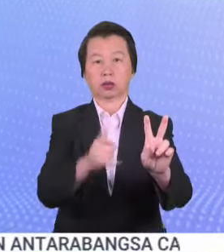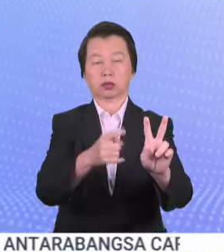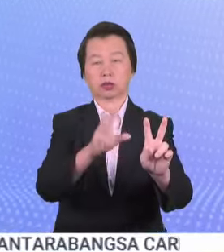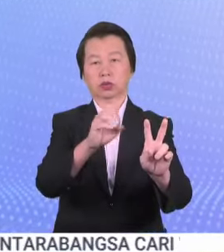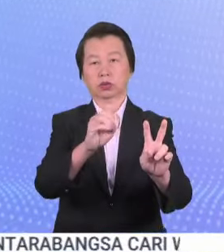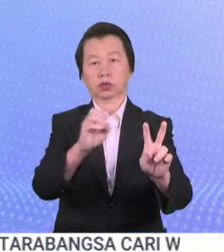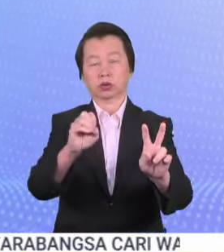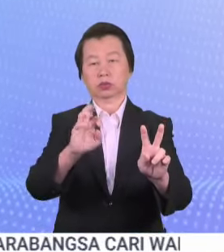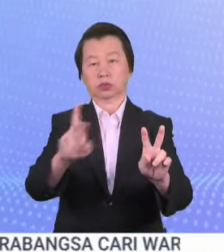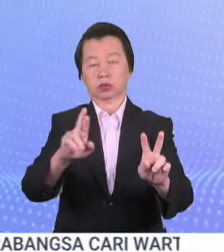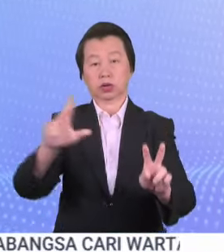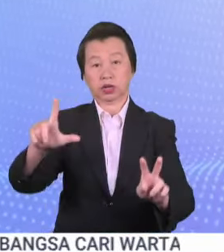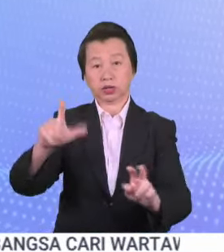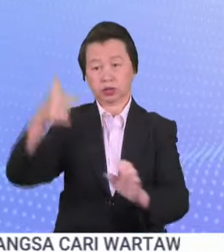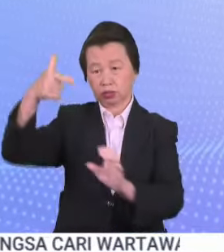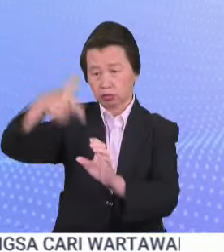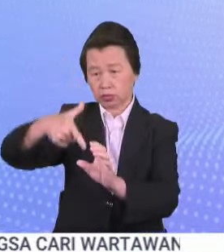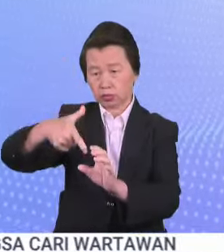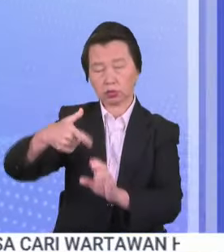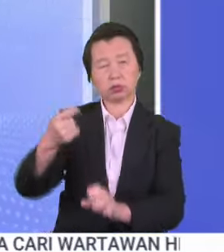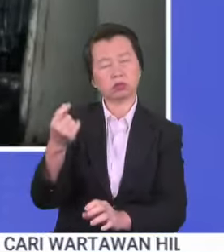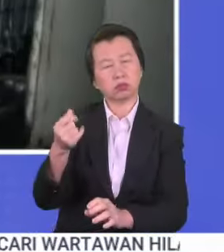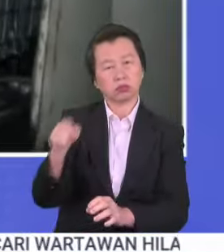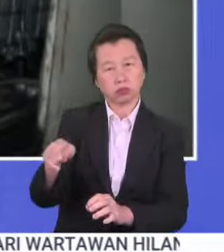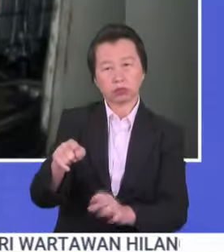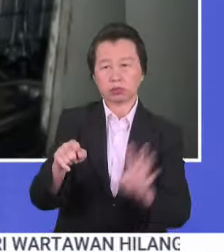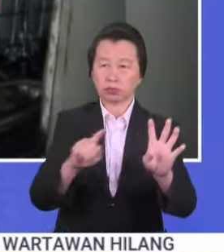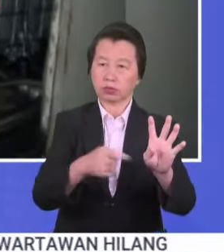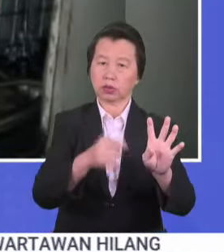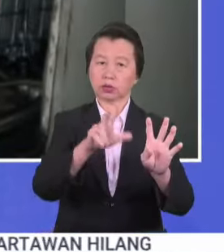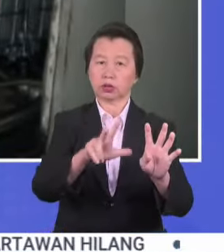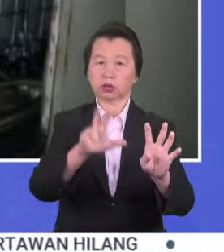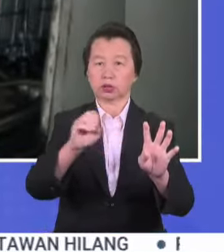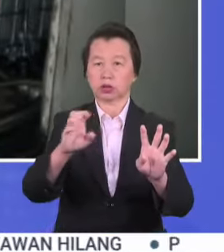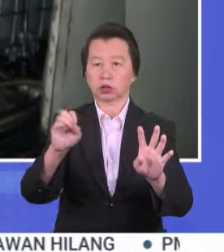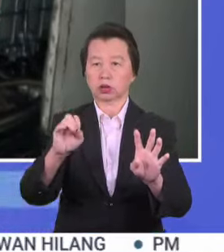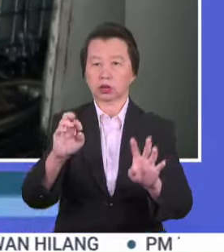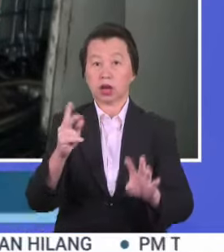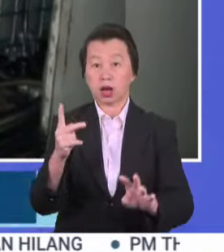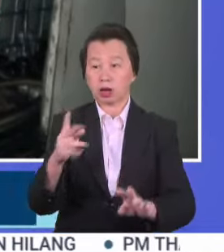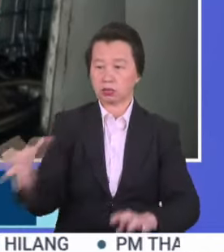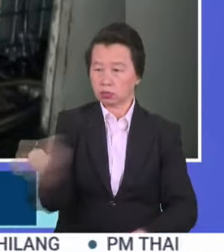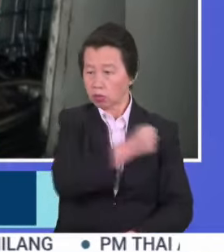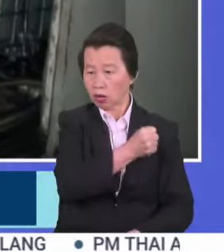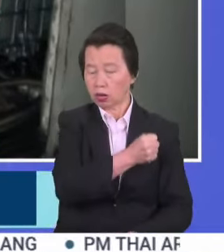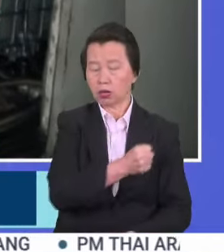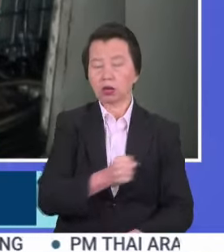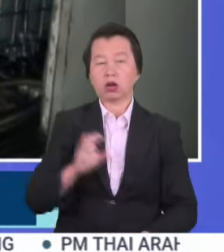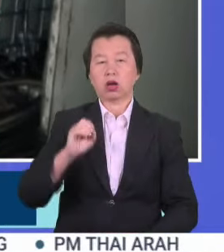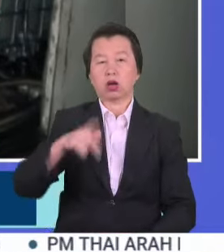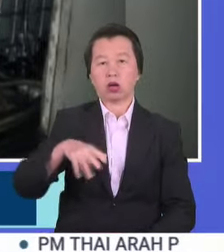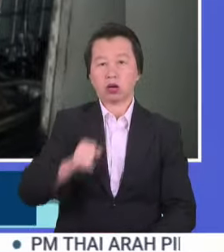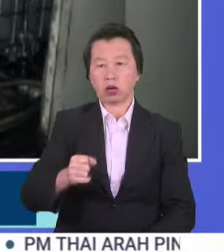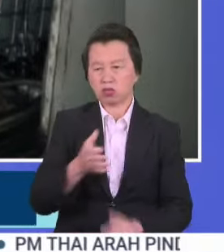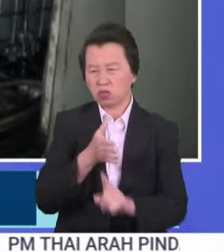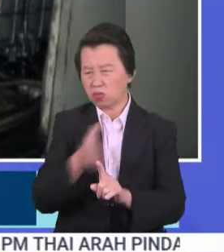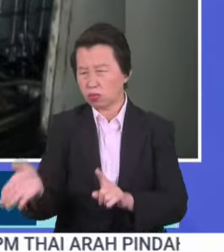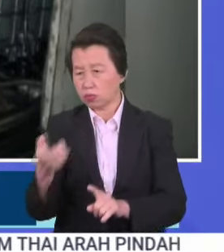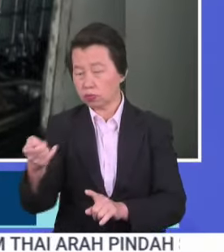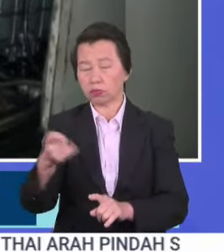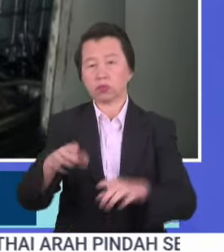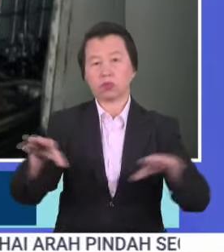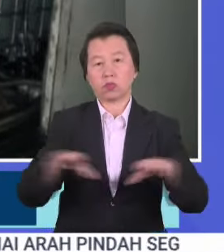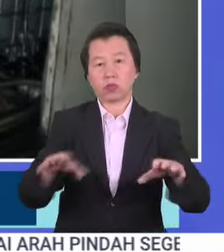RM2,000 diesel disyaki bersubsidi dianggarkan bernilai RM4,300 dirampas. Serbuan optiris oleh KPDN Negeri Sembilan